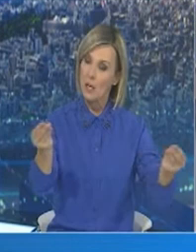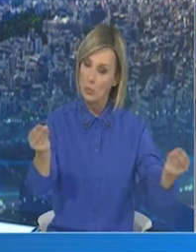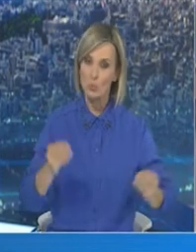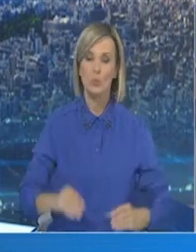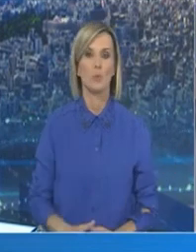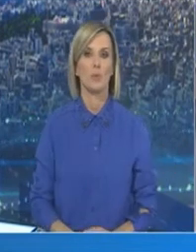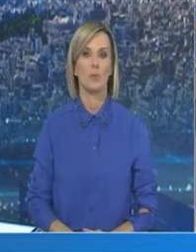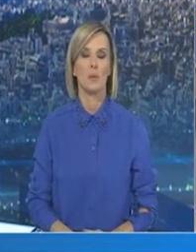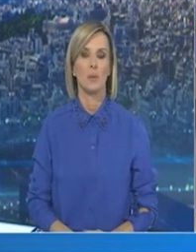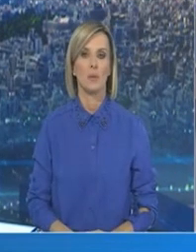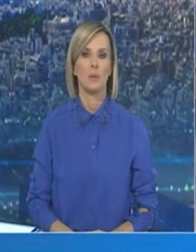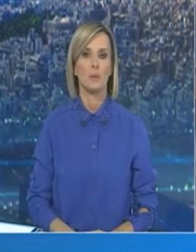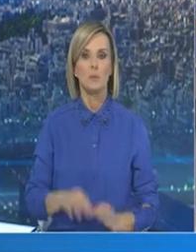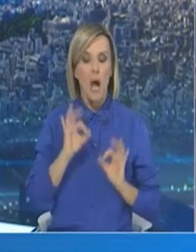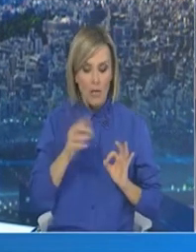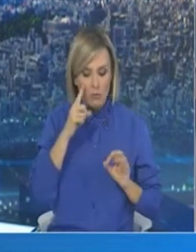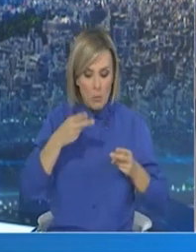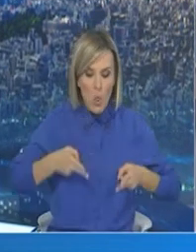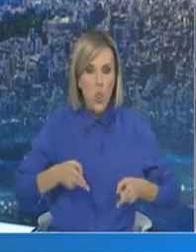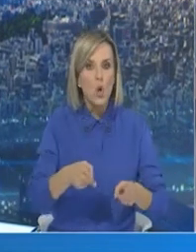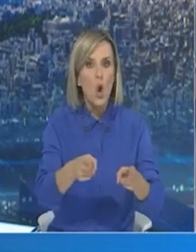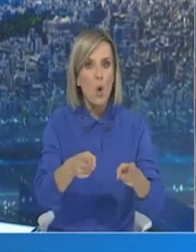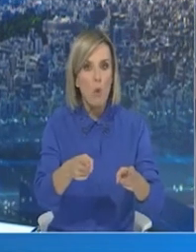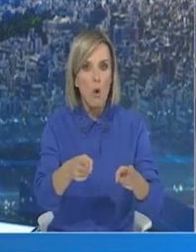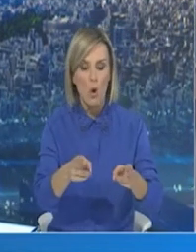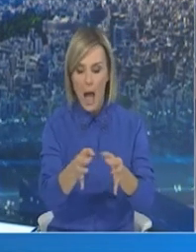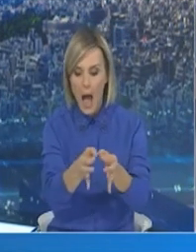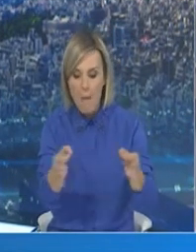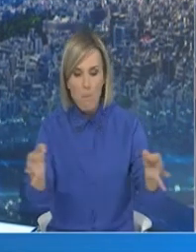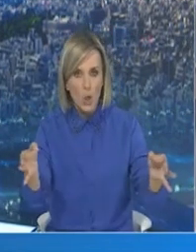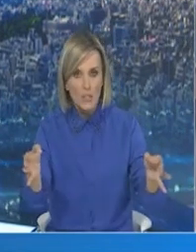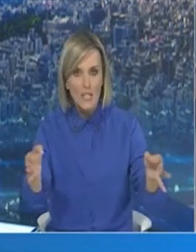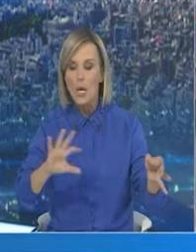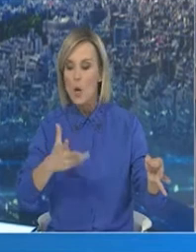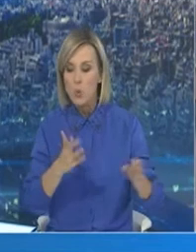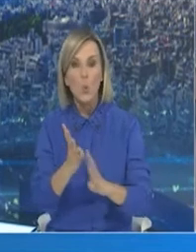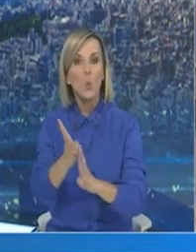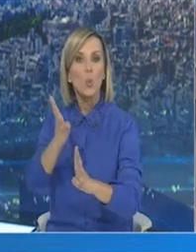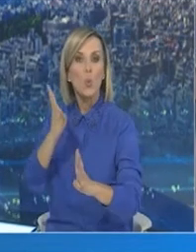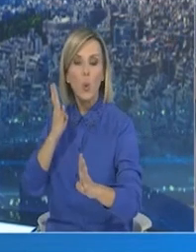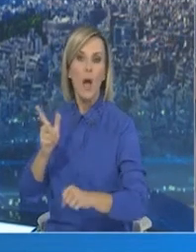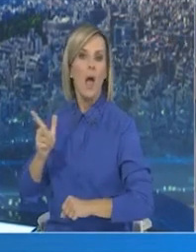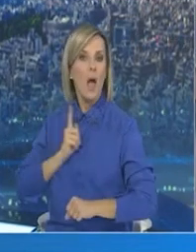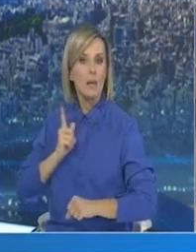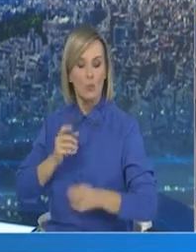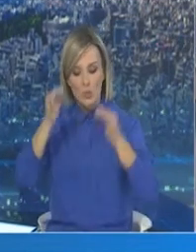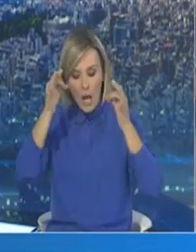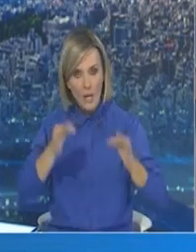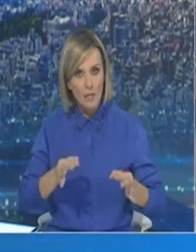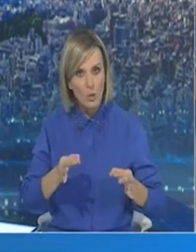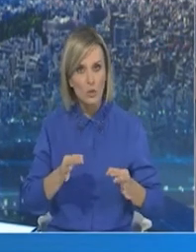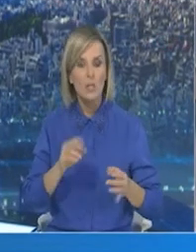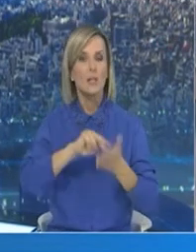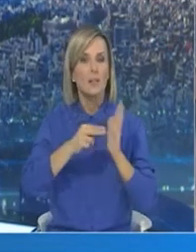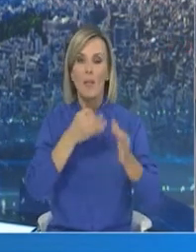παιχνιδιών, διαγραμμίσεις για την τήρηση τουλάχιστον 1,5 μέτρου απόστασης όπου υπάρχει ουρά αναμονής, διαρκής υπενθύμηση